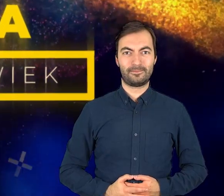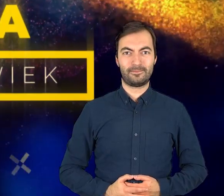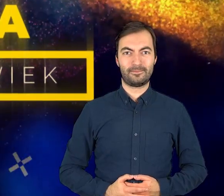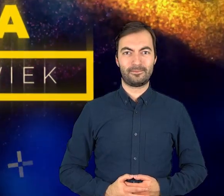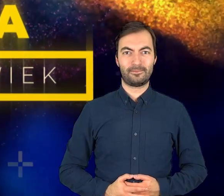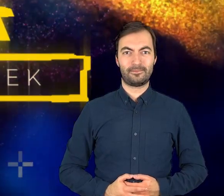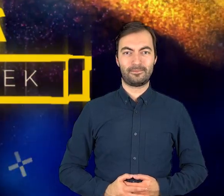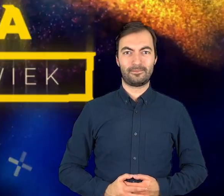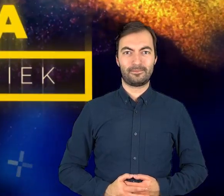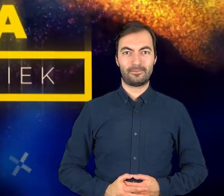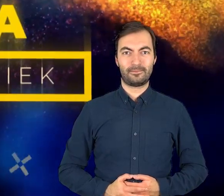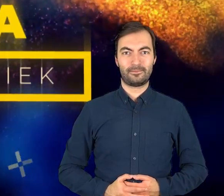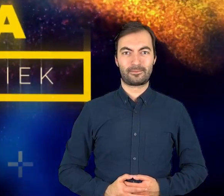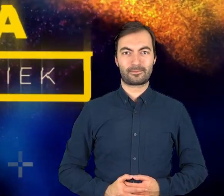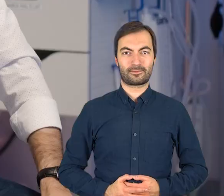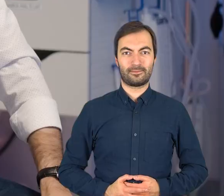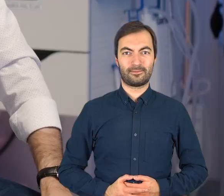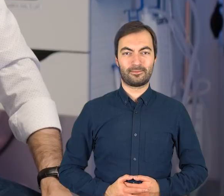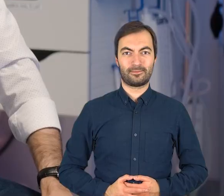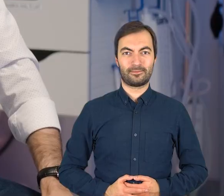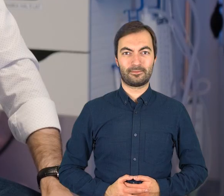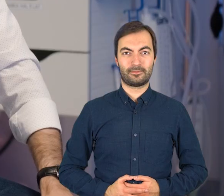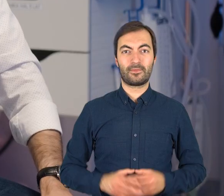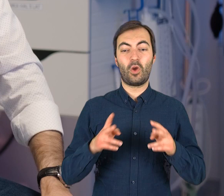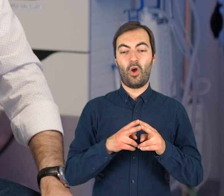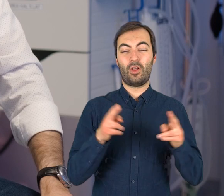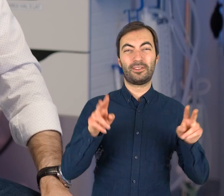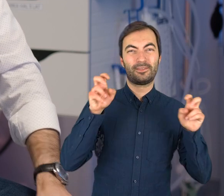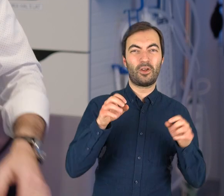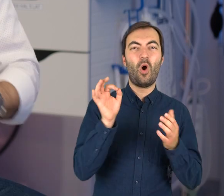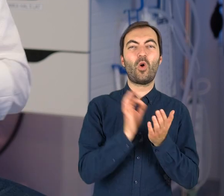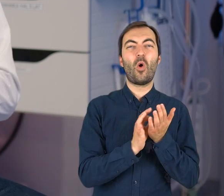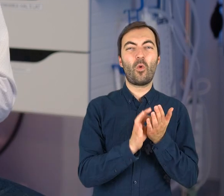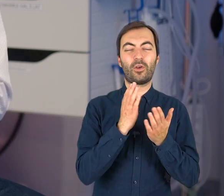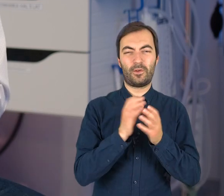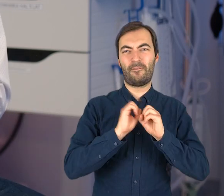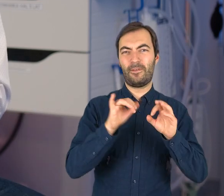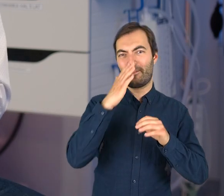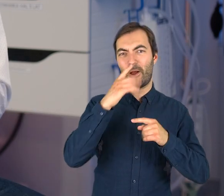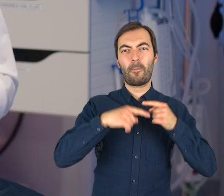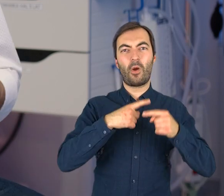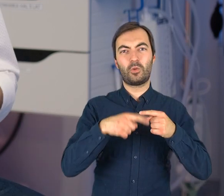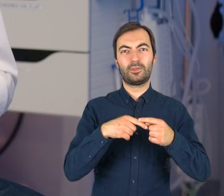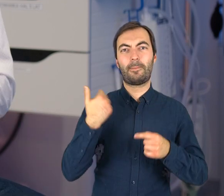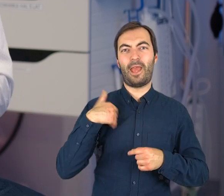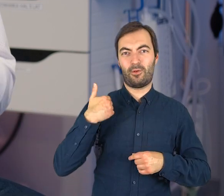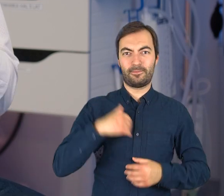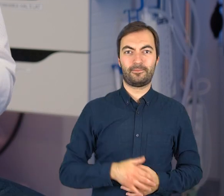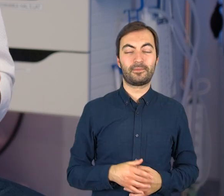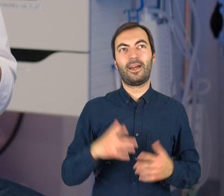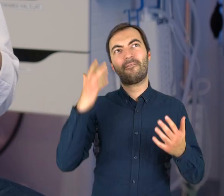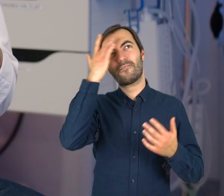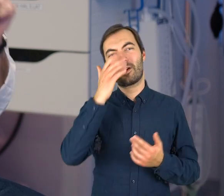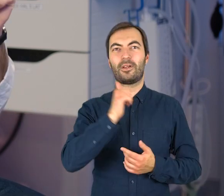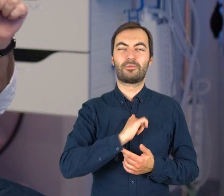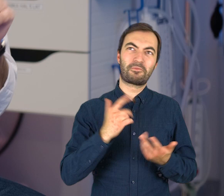W odcinku o komórce trochę mówiłem o tym, jak wygląda produkcja białek. Wyobraźmy sobie, że DNA to zbiór cennych książek z